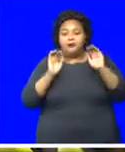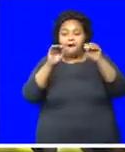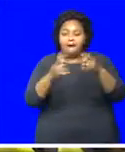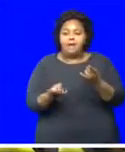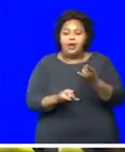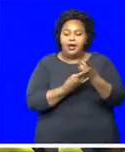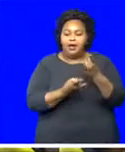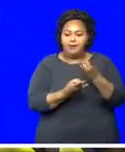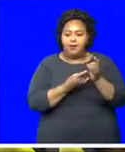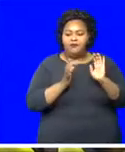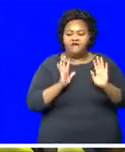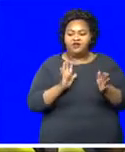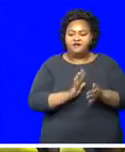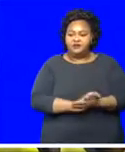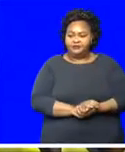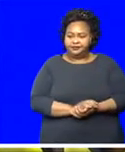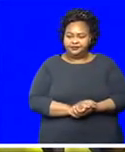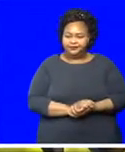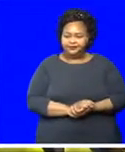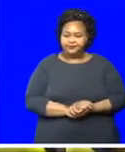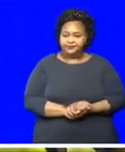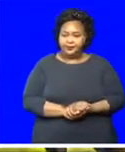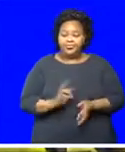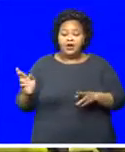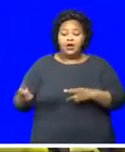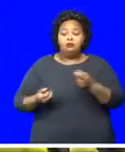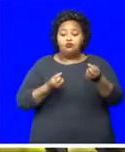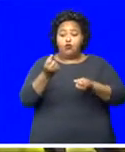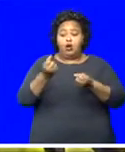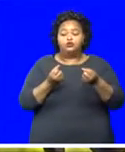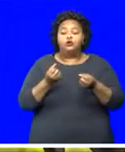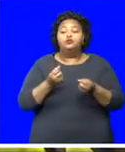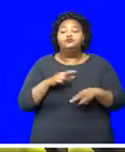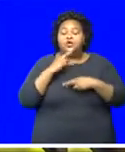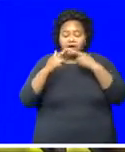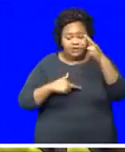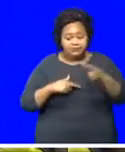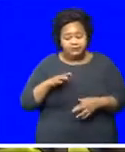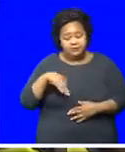umgwaqo. Umgwaqo yindlela kufanele siyihloniphe